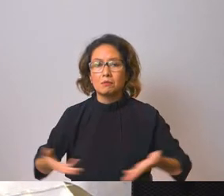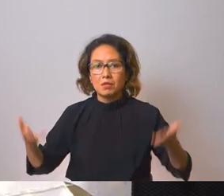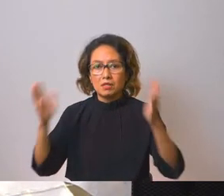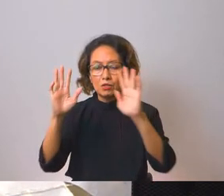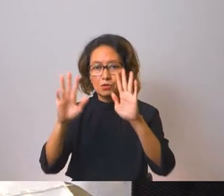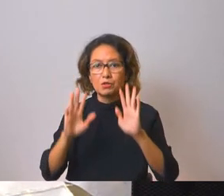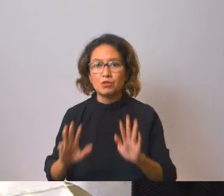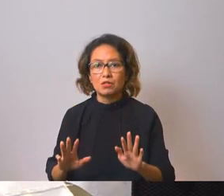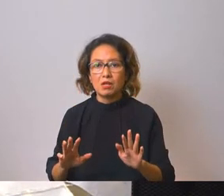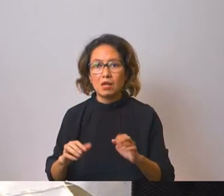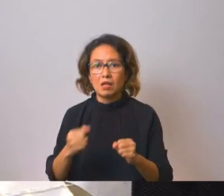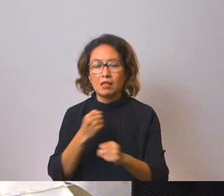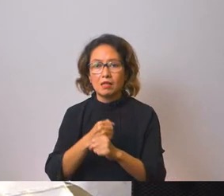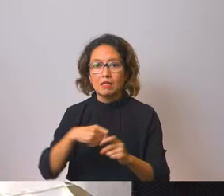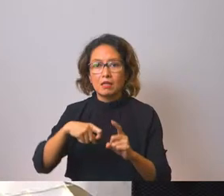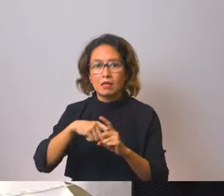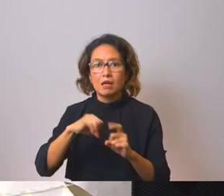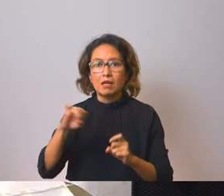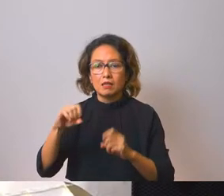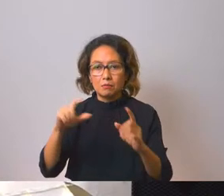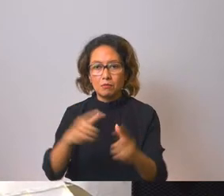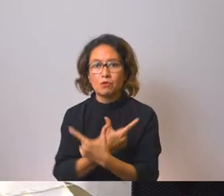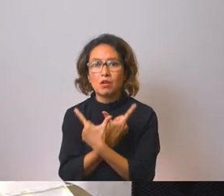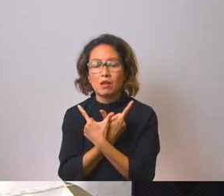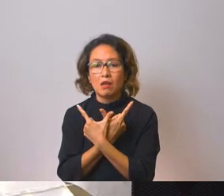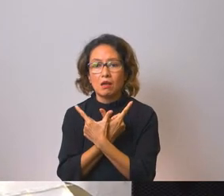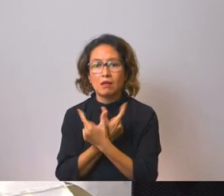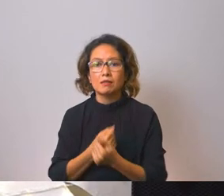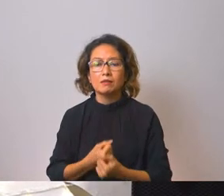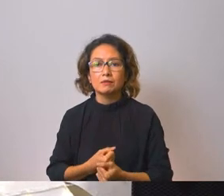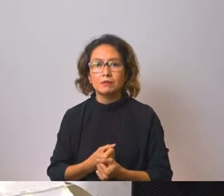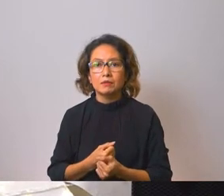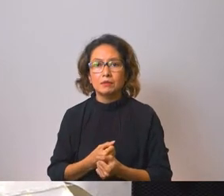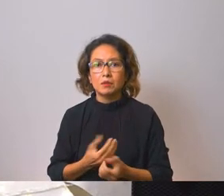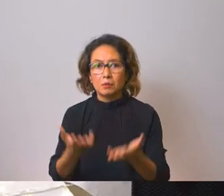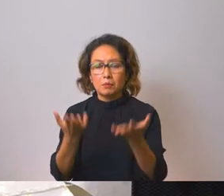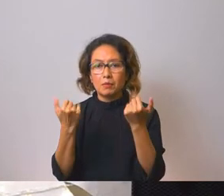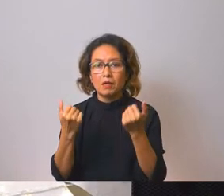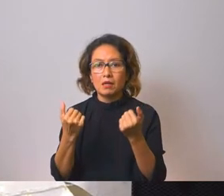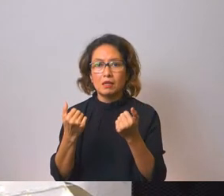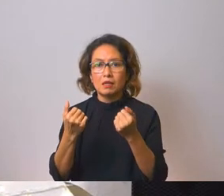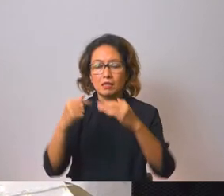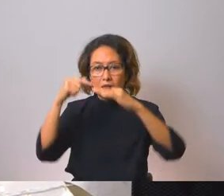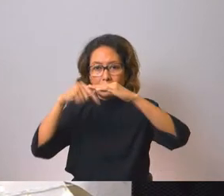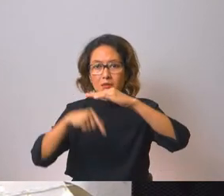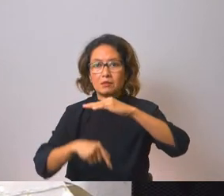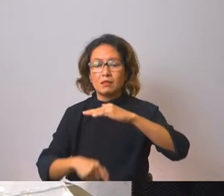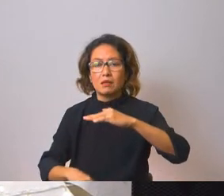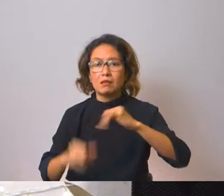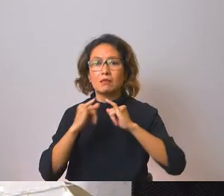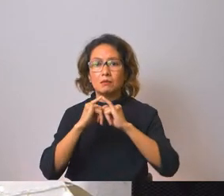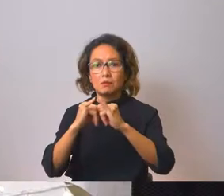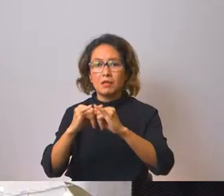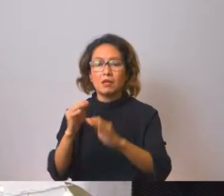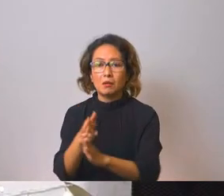sosial GKI Pondok Indah. Mari bersaat teduh sebelum memulai ibadah.